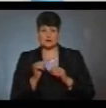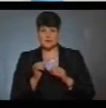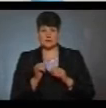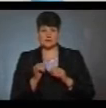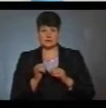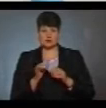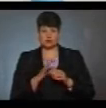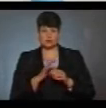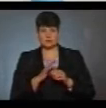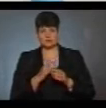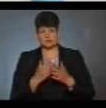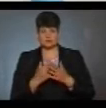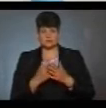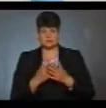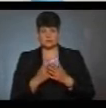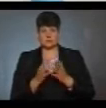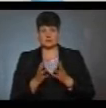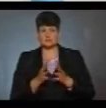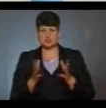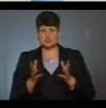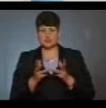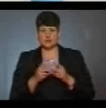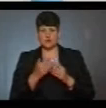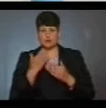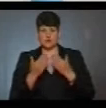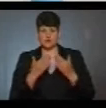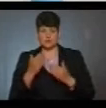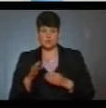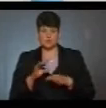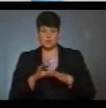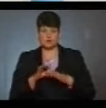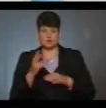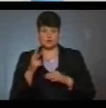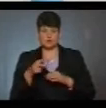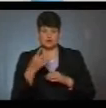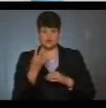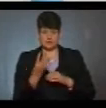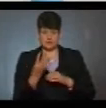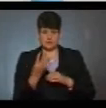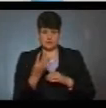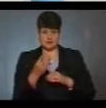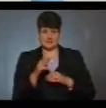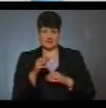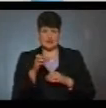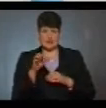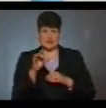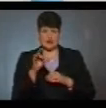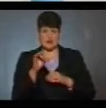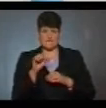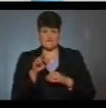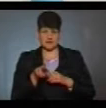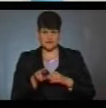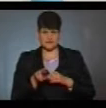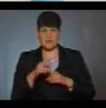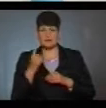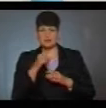щоб була, ми збільшили кількість. Опитування проводилось 24 травня. І